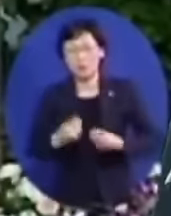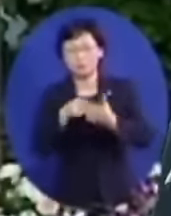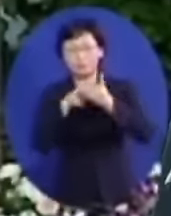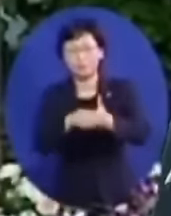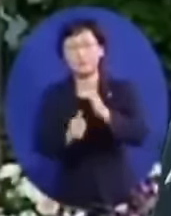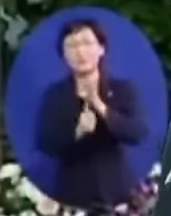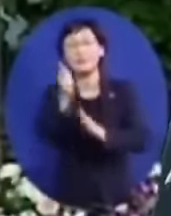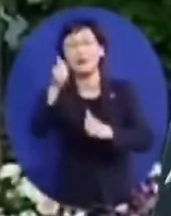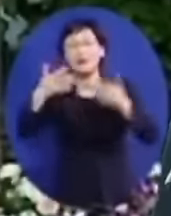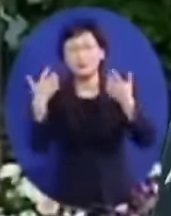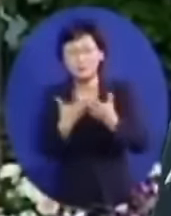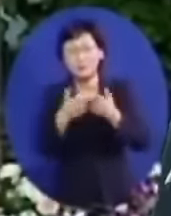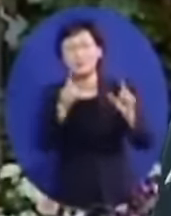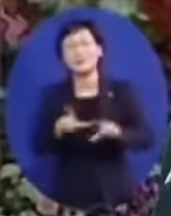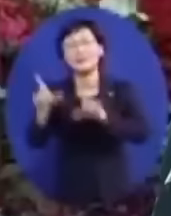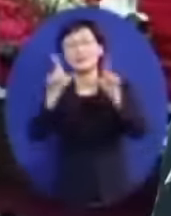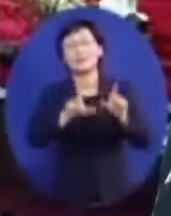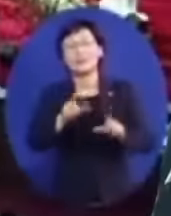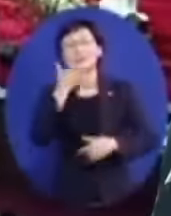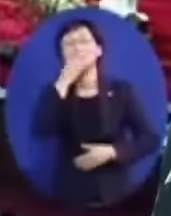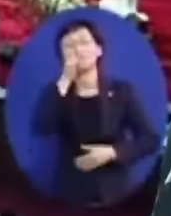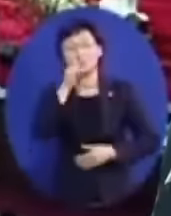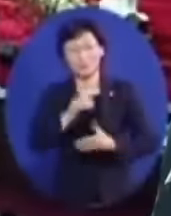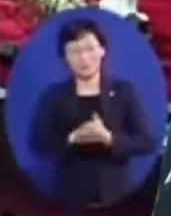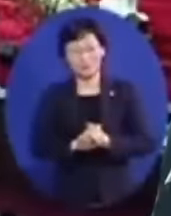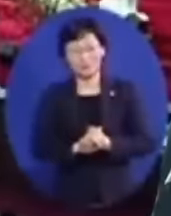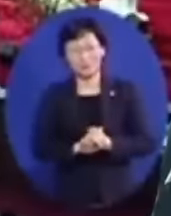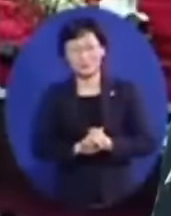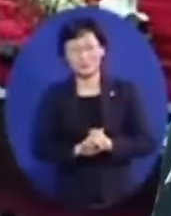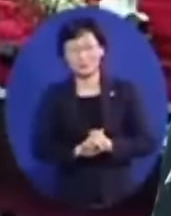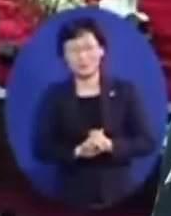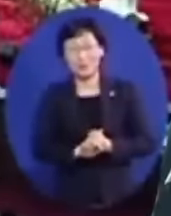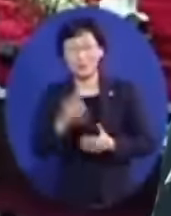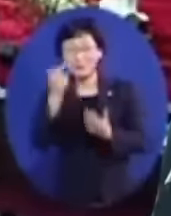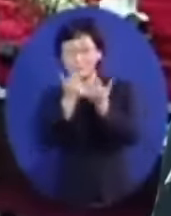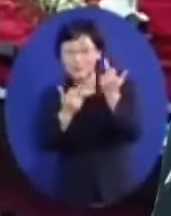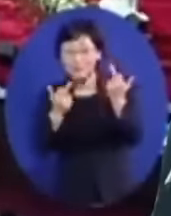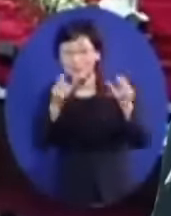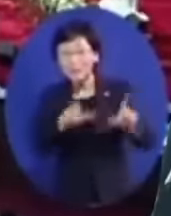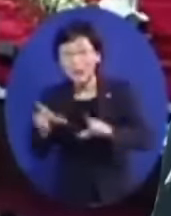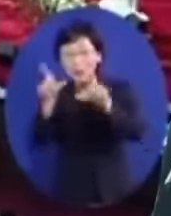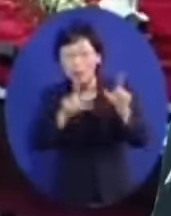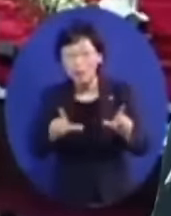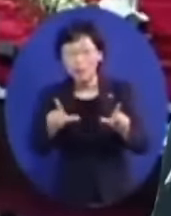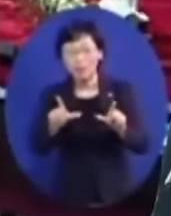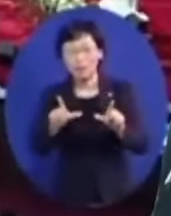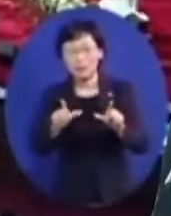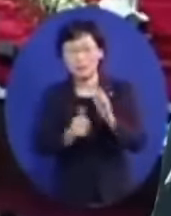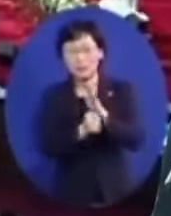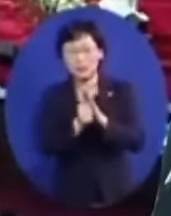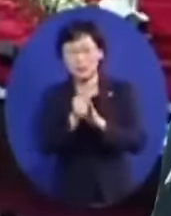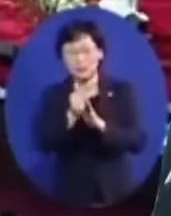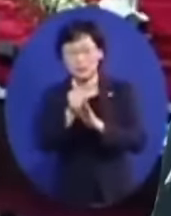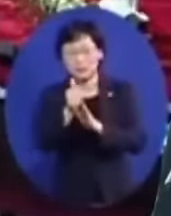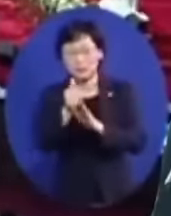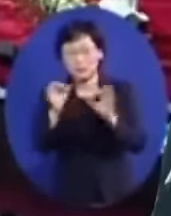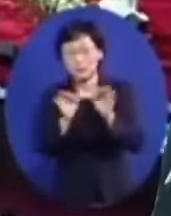넘치는 삶을 살 수가 있습니다. 삶의 희망을 잃어버리면